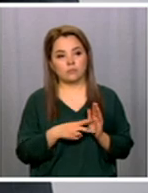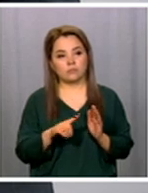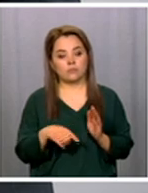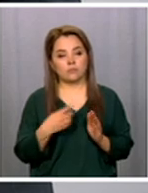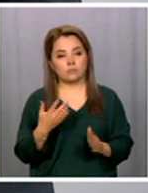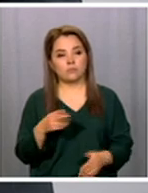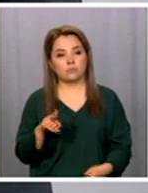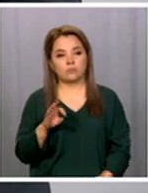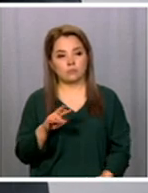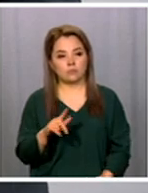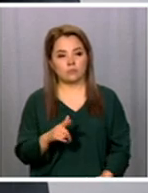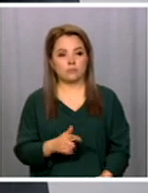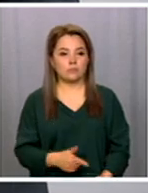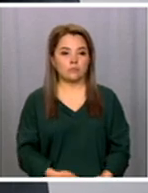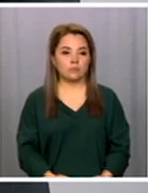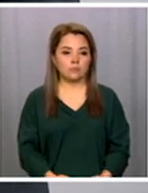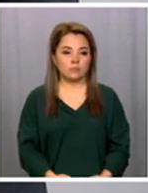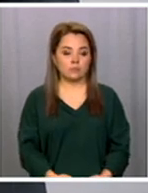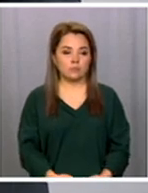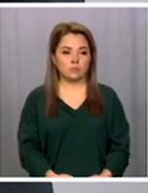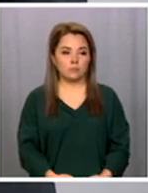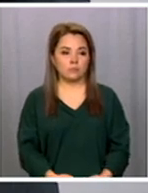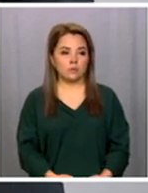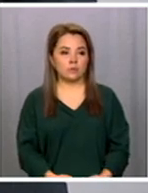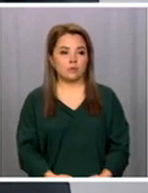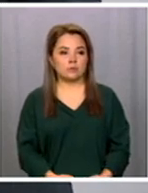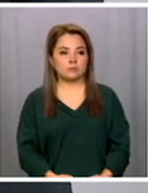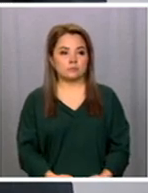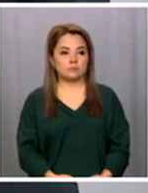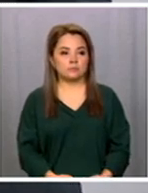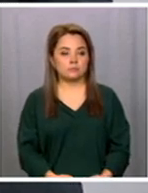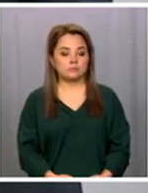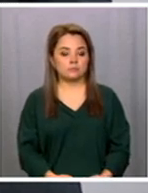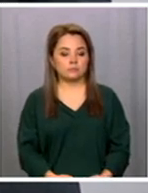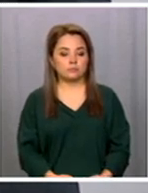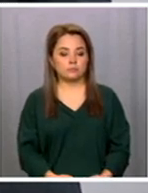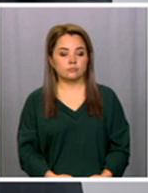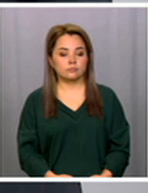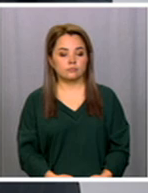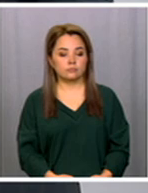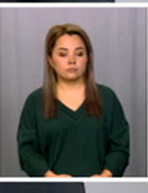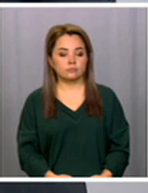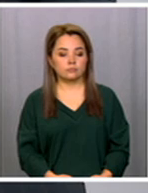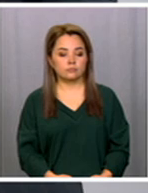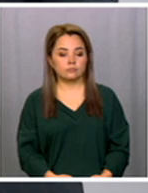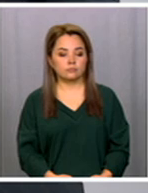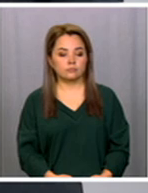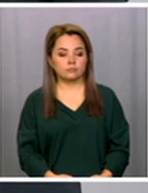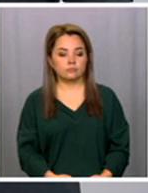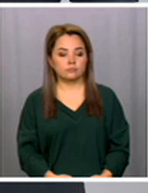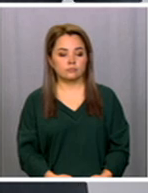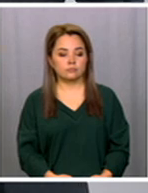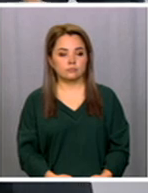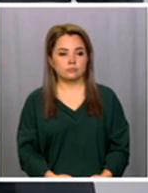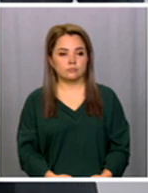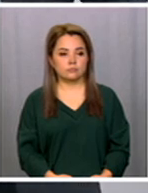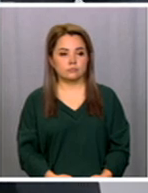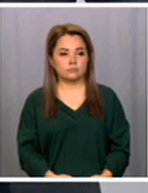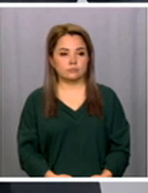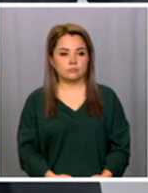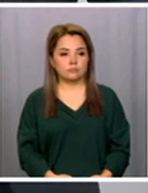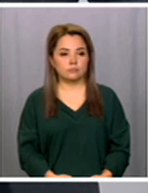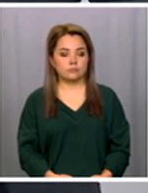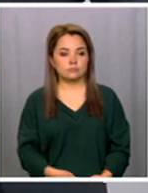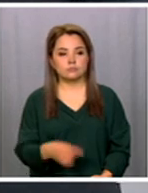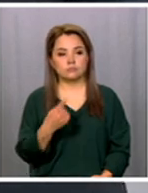0,109 метрге. Бөлеміз 2-ге. Тең болады 37,15 джоуль. Яғни, бірінші